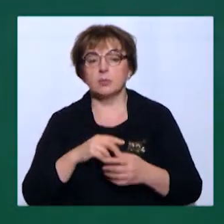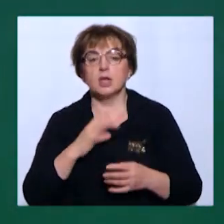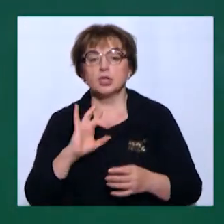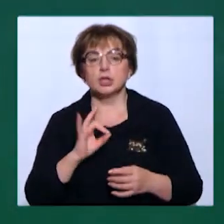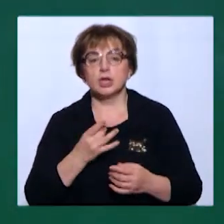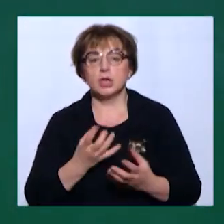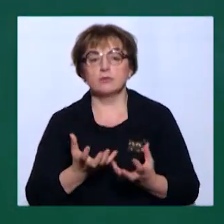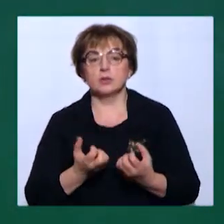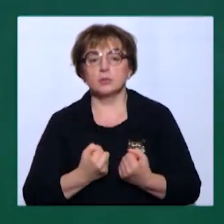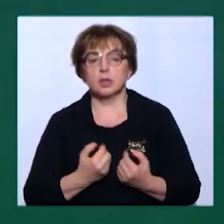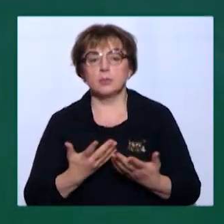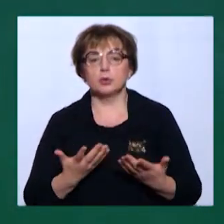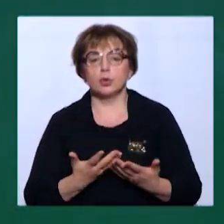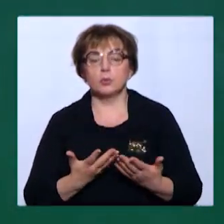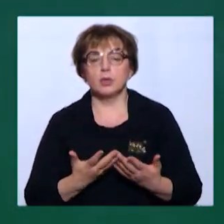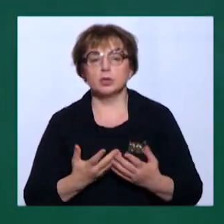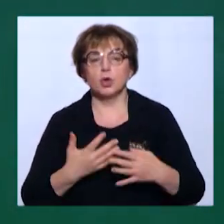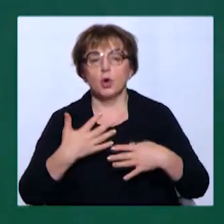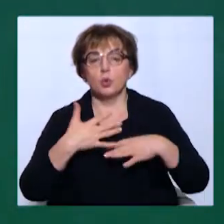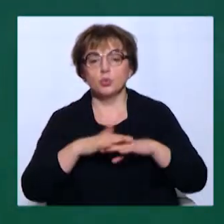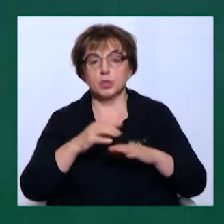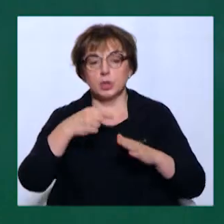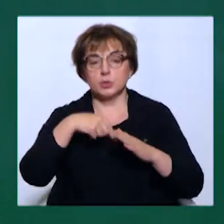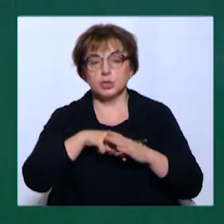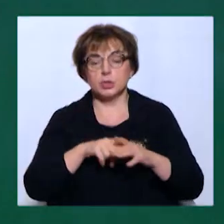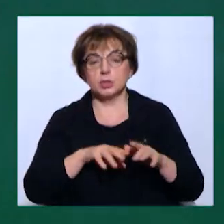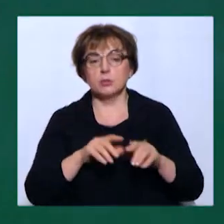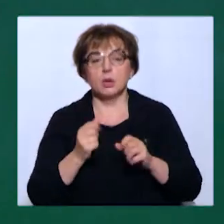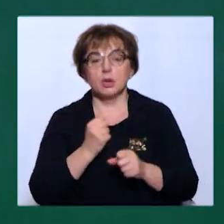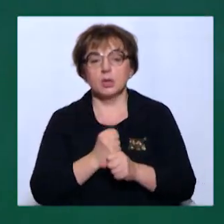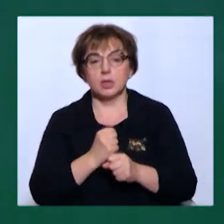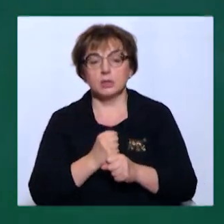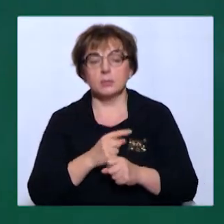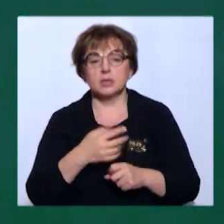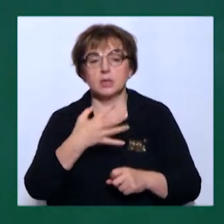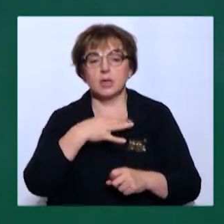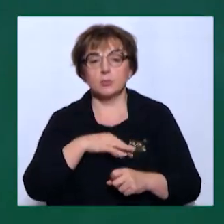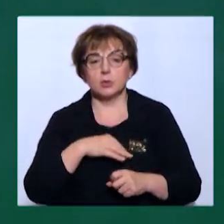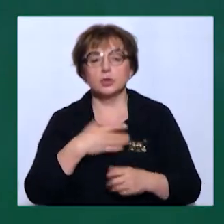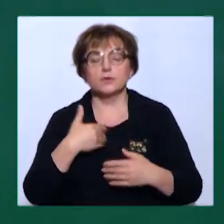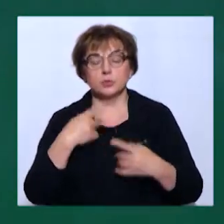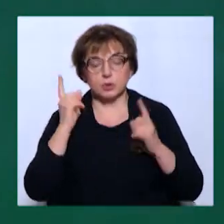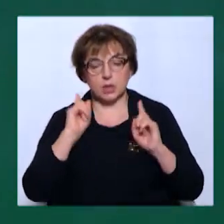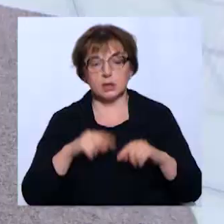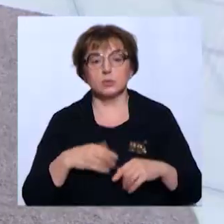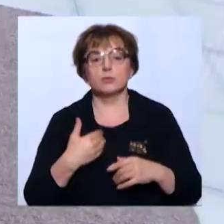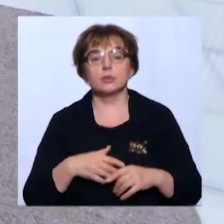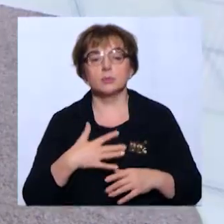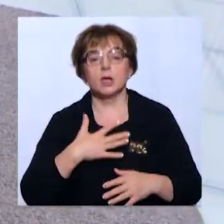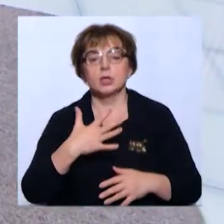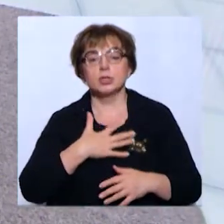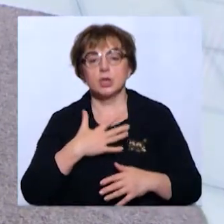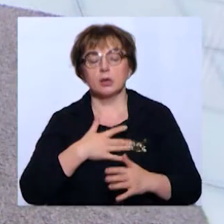ხდება, რომელიც უჯრედებში მიმდინარეობს და გამოიყენება თქვენთვის უკვე კარგად ცნობილი